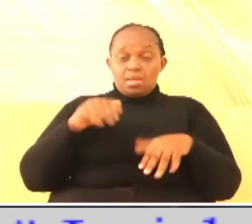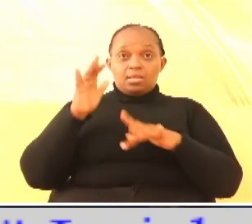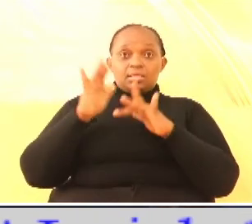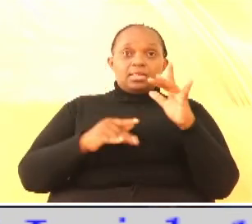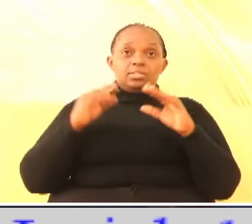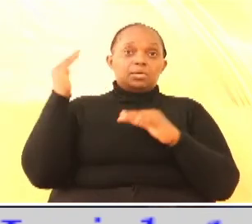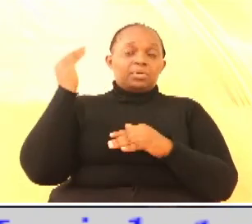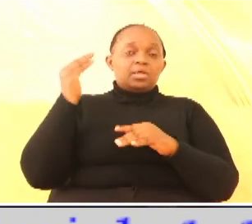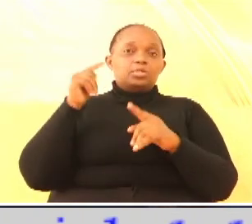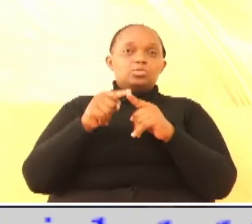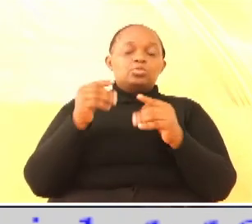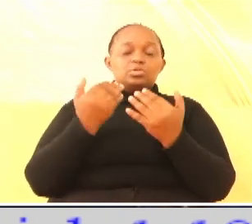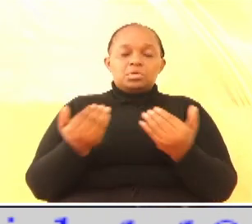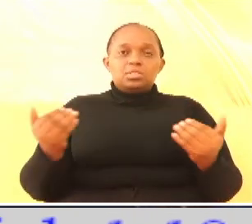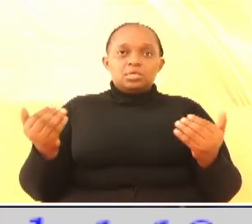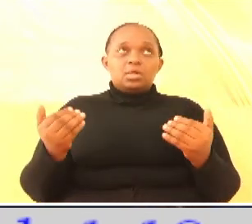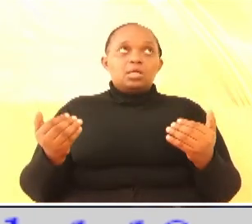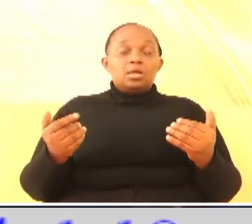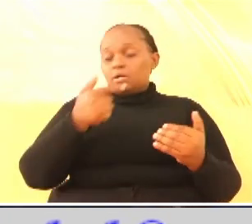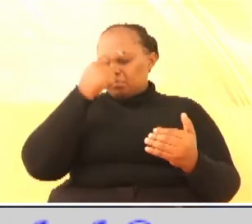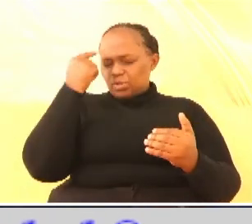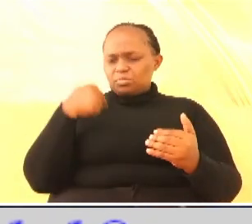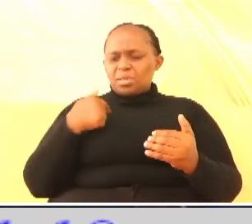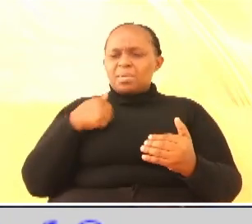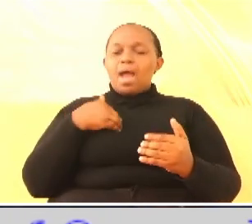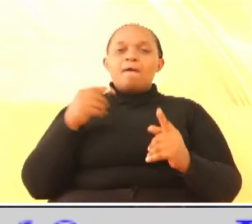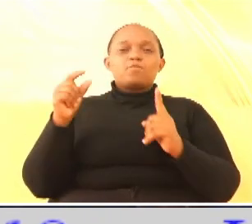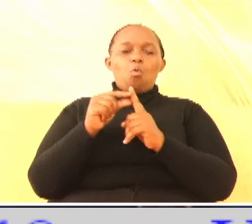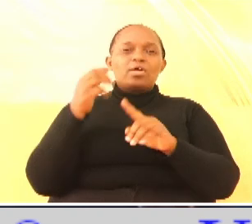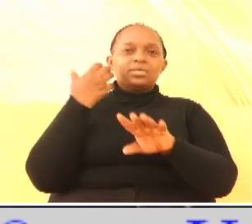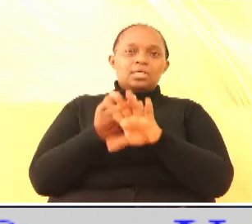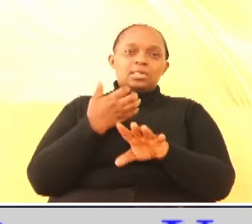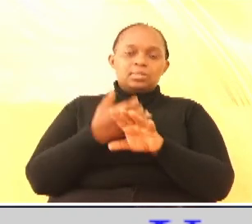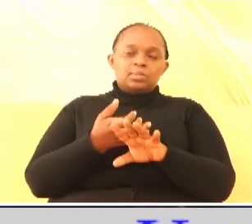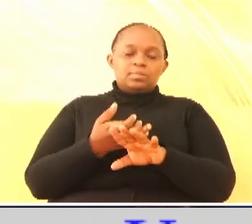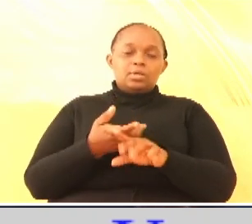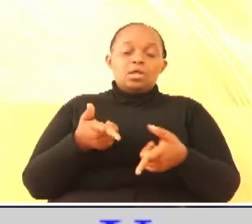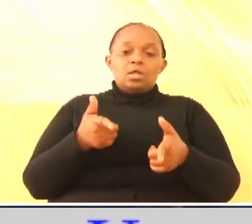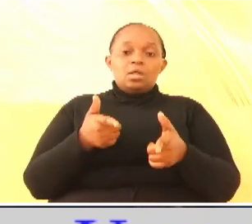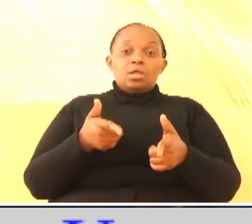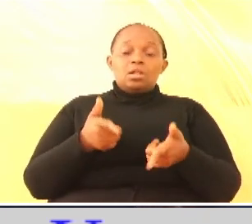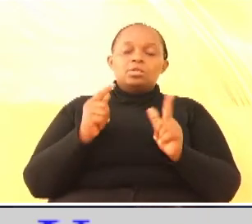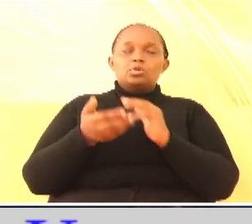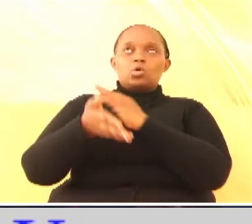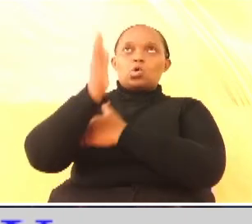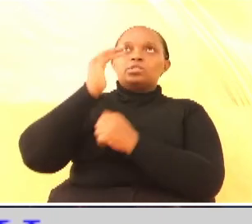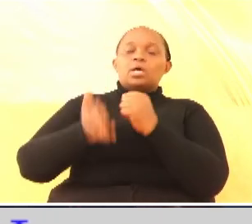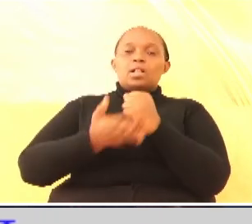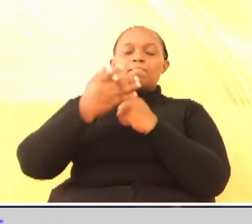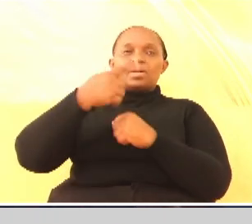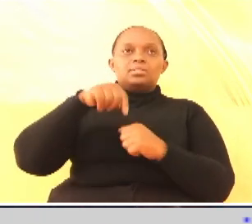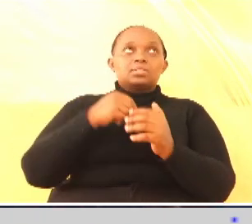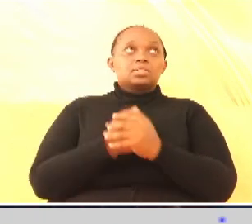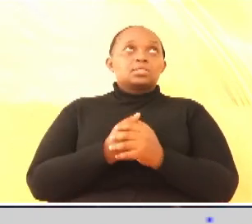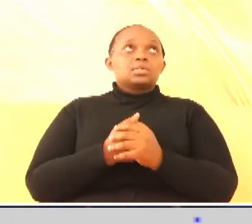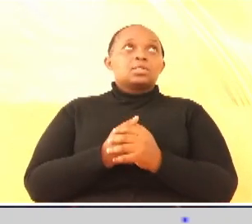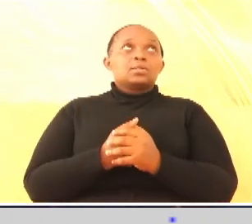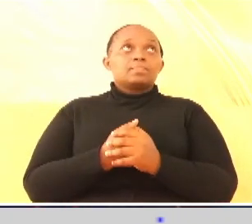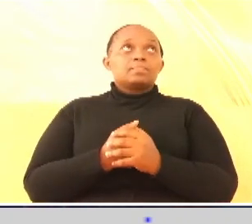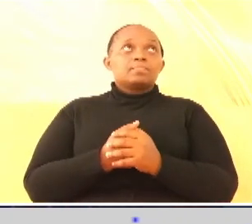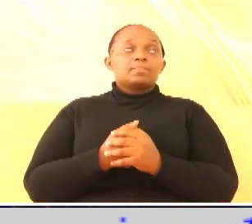digovie. Ayo Bwana atusaidie. It is urgent. It is urgent.